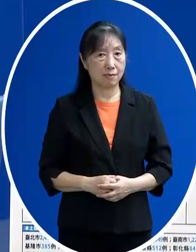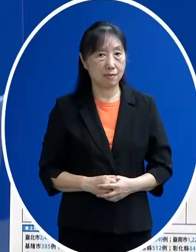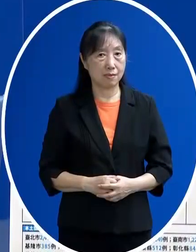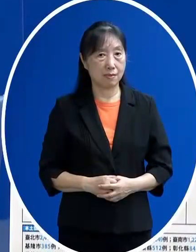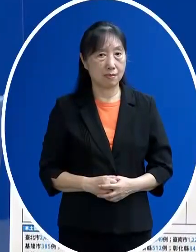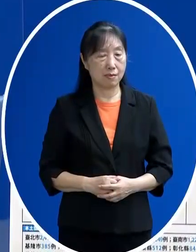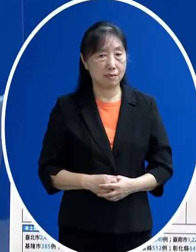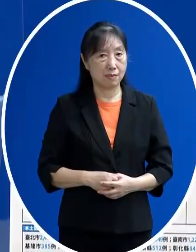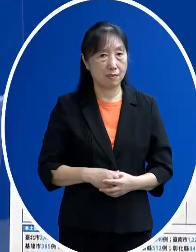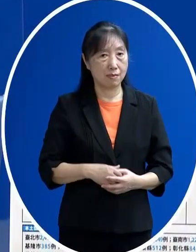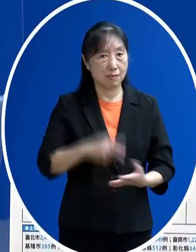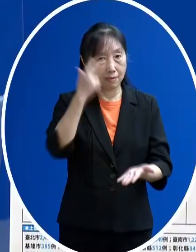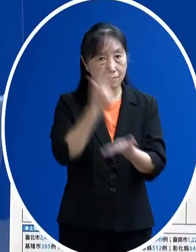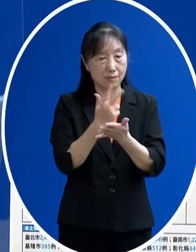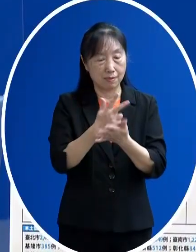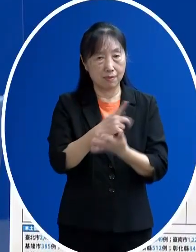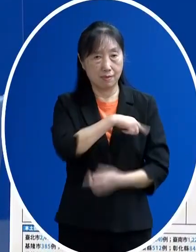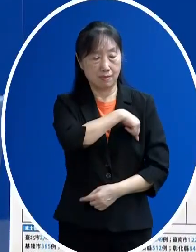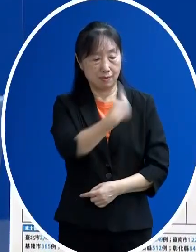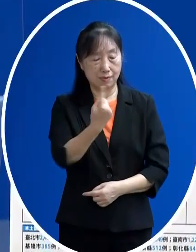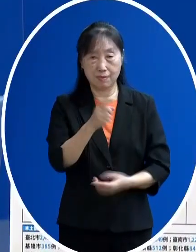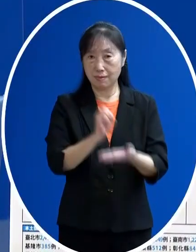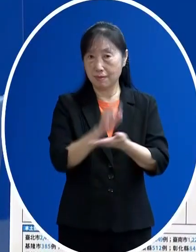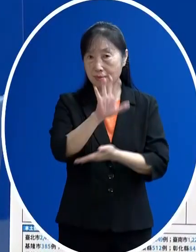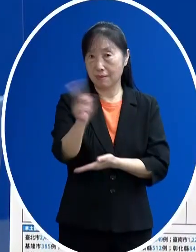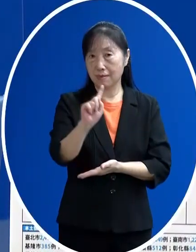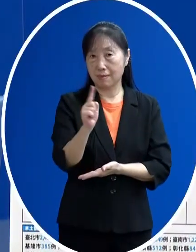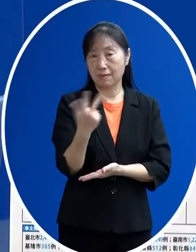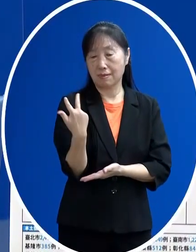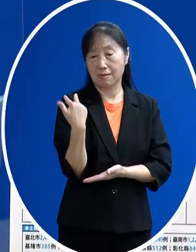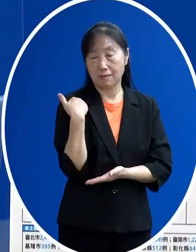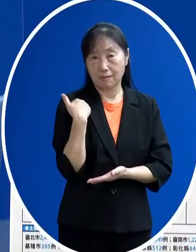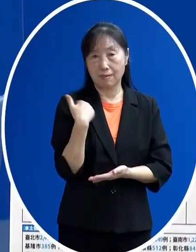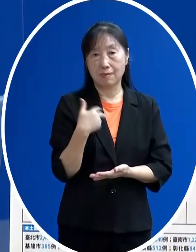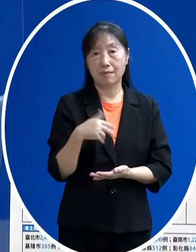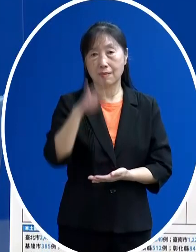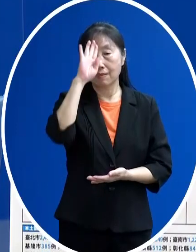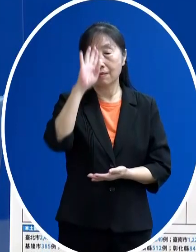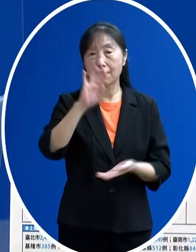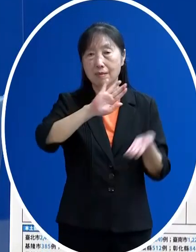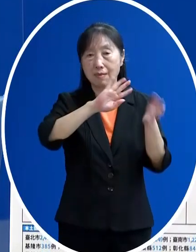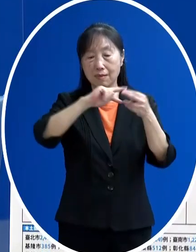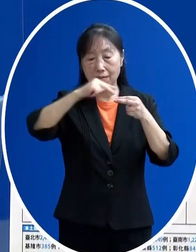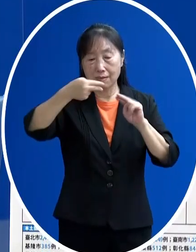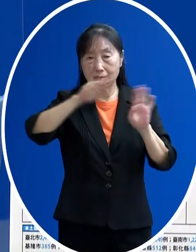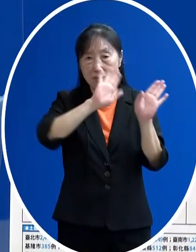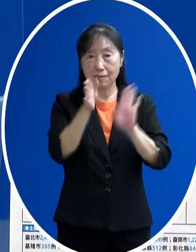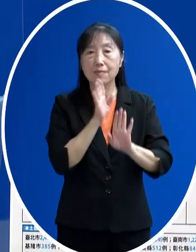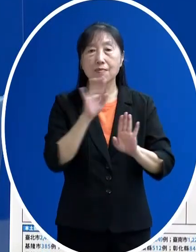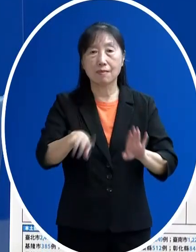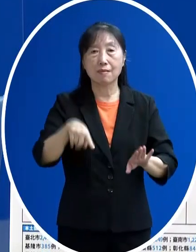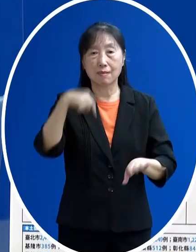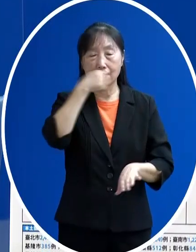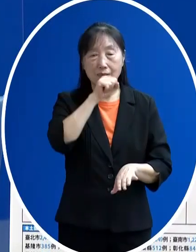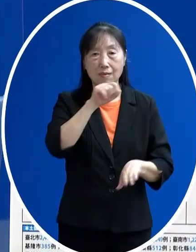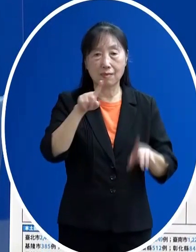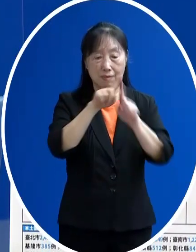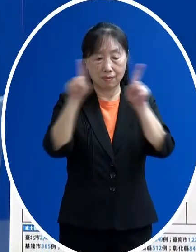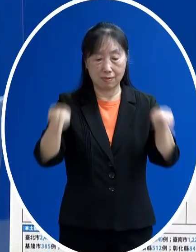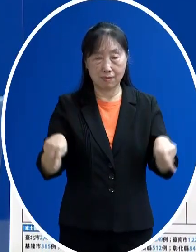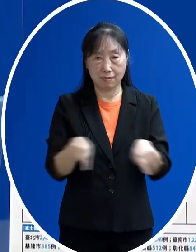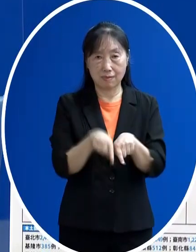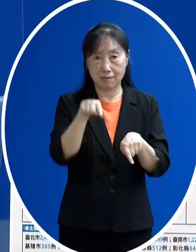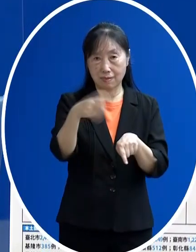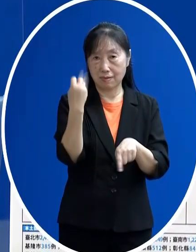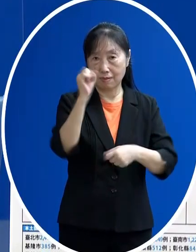好，那每周一我们会跟大家报告一下我们一周定序的一个情形哦。在本土的部分，大家可以看到这一张我们这